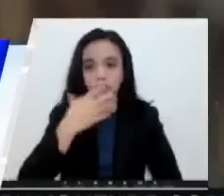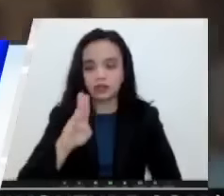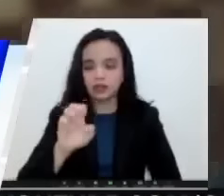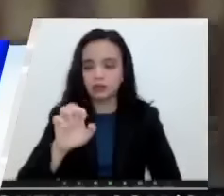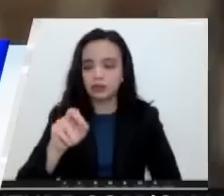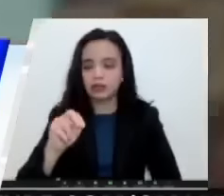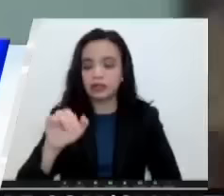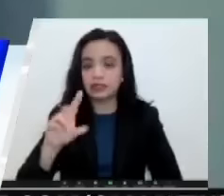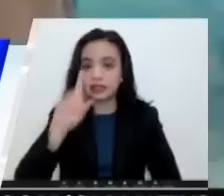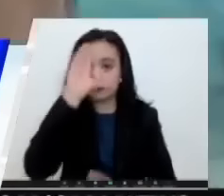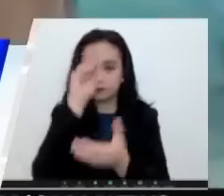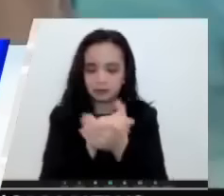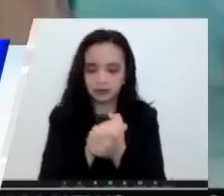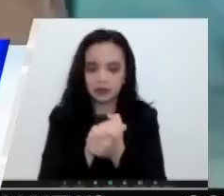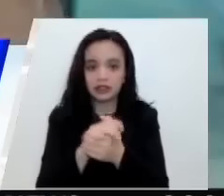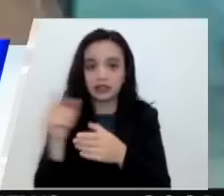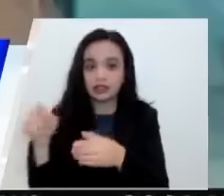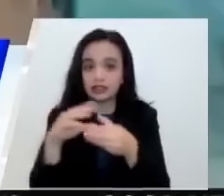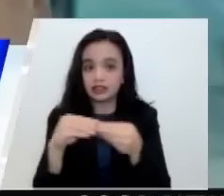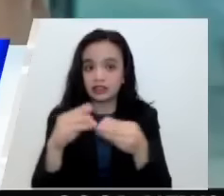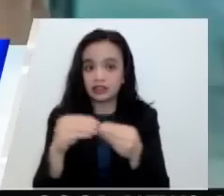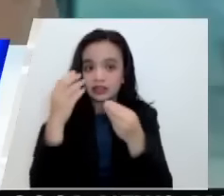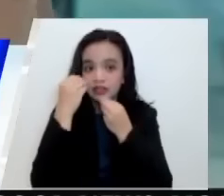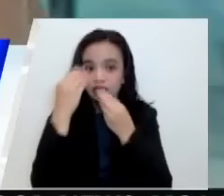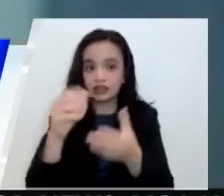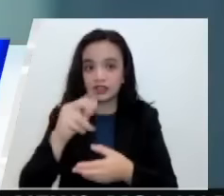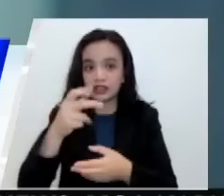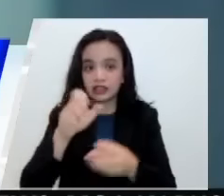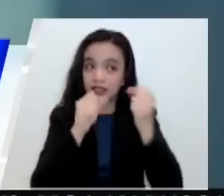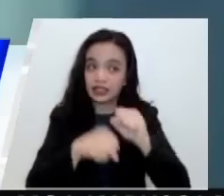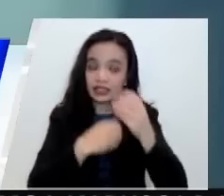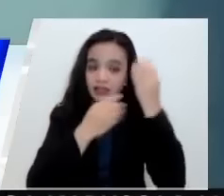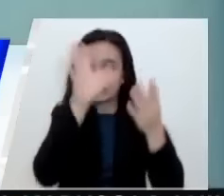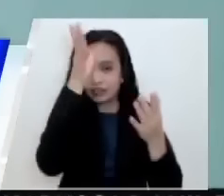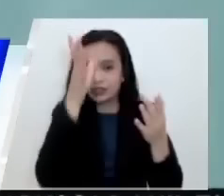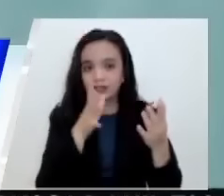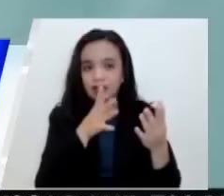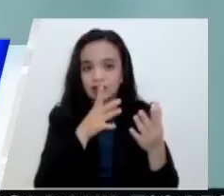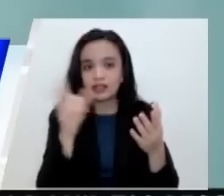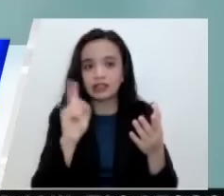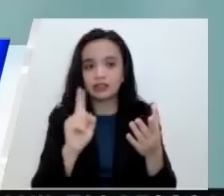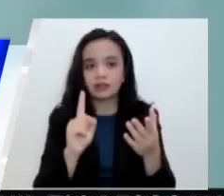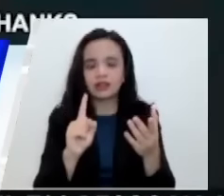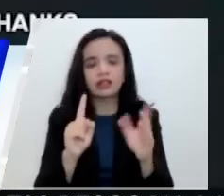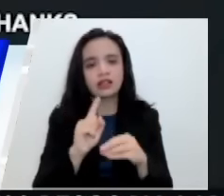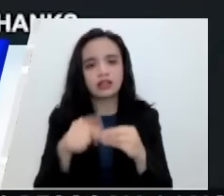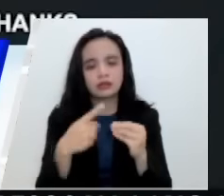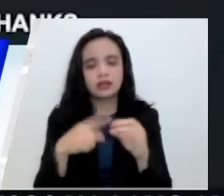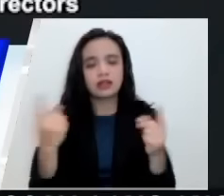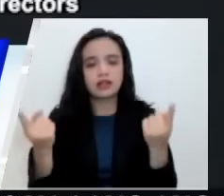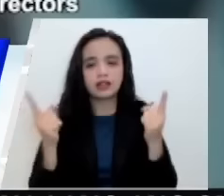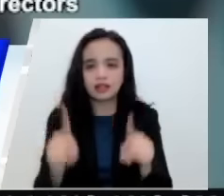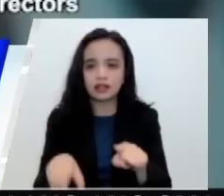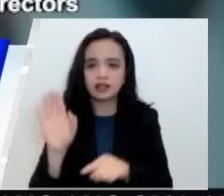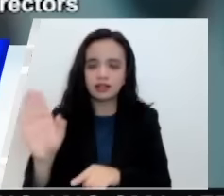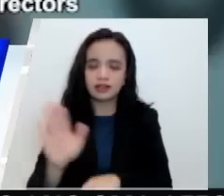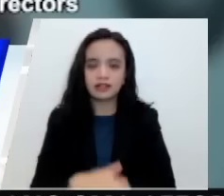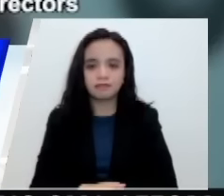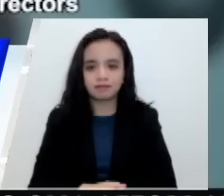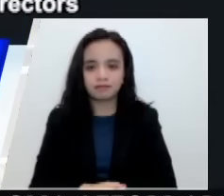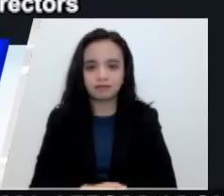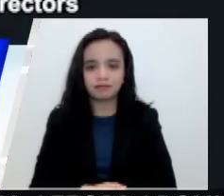kukwento na rin kaya ni Angela sa kanyang mga magulang ang tila deja vu sa mga pangyayari sa kanya. At magigising ulit